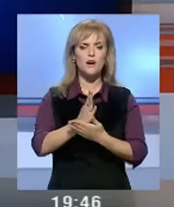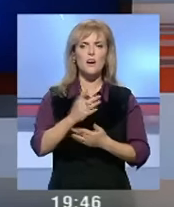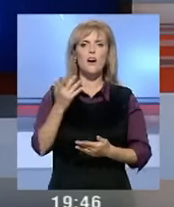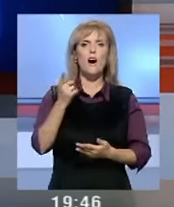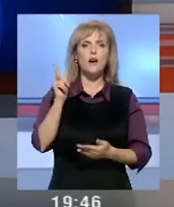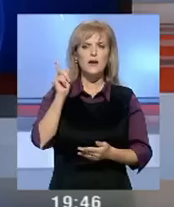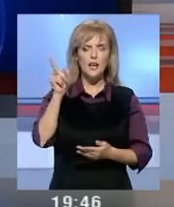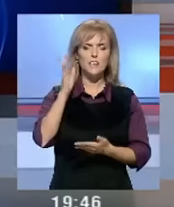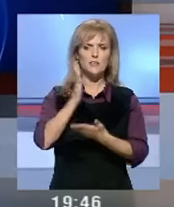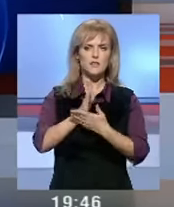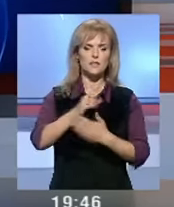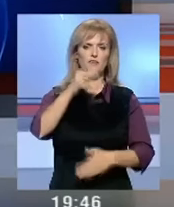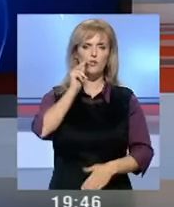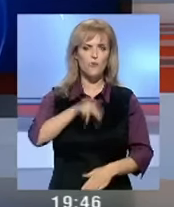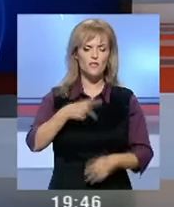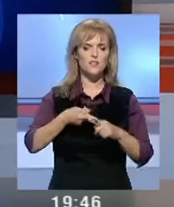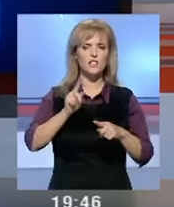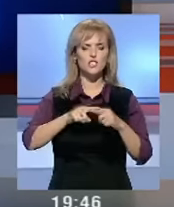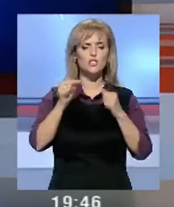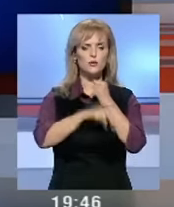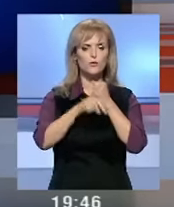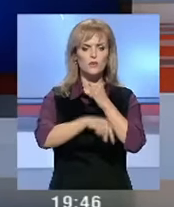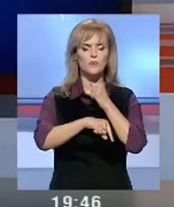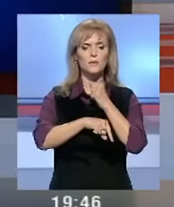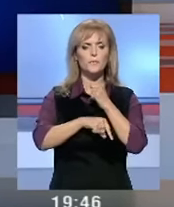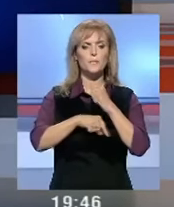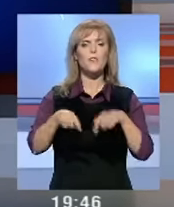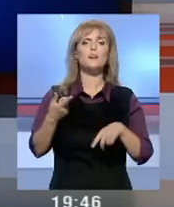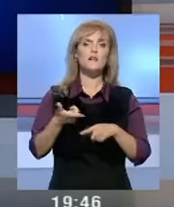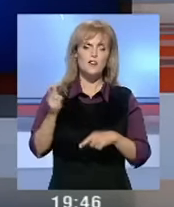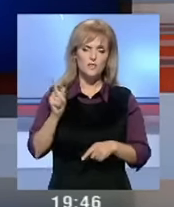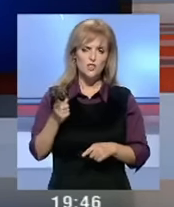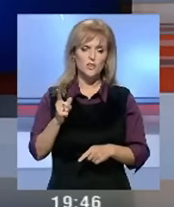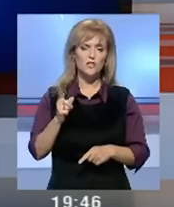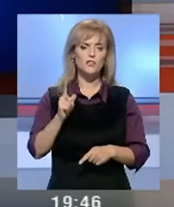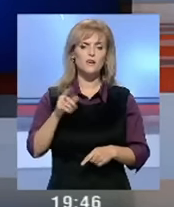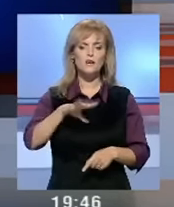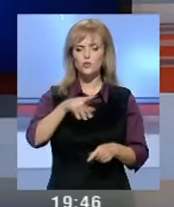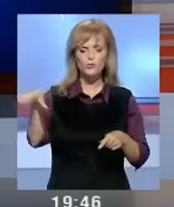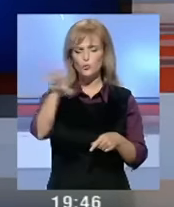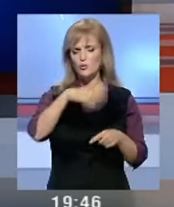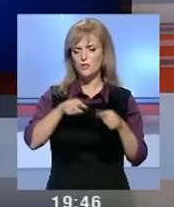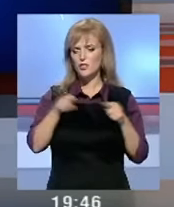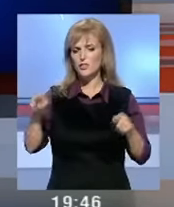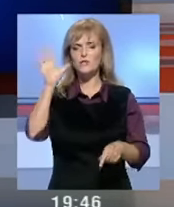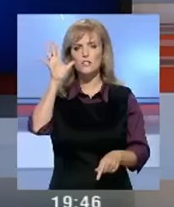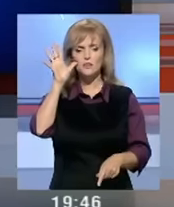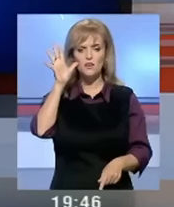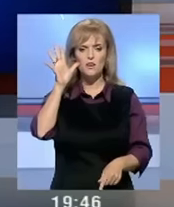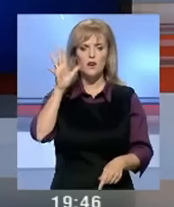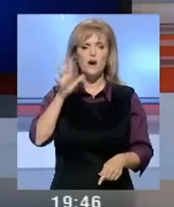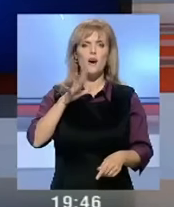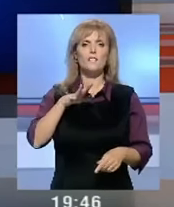aceste acte de corupție. Nu pot ei să-și taie creanga de sub picioare. De aceea, în tot acest timp, a fost mimată lupta cu